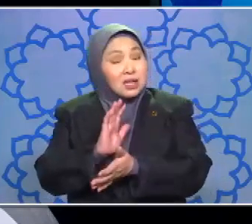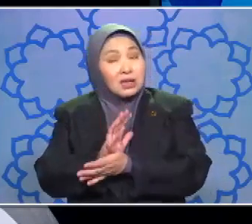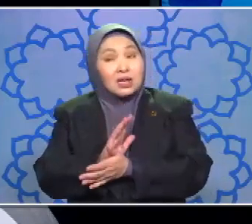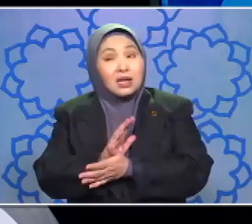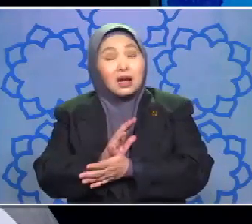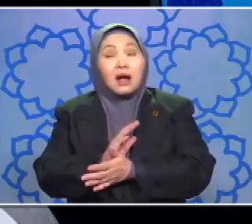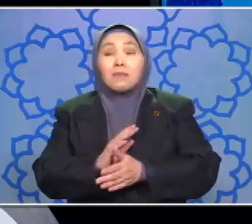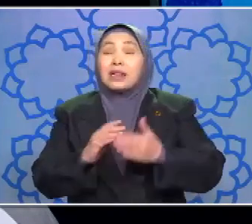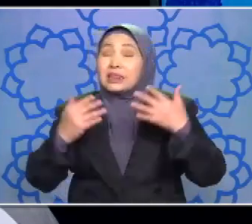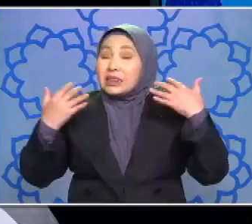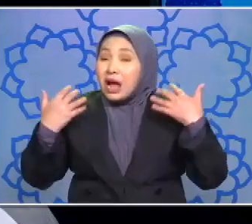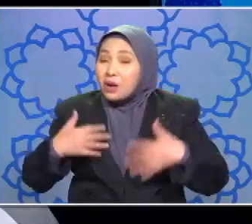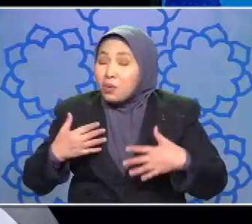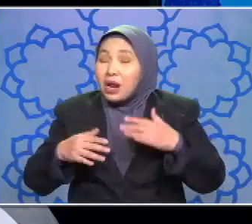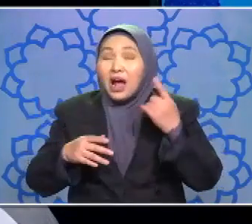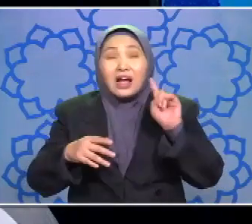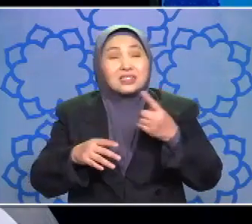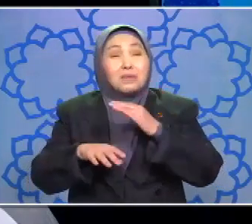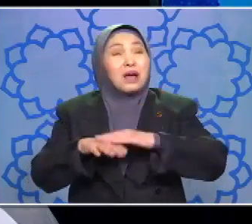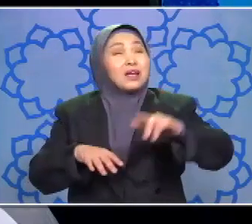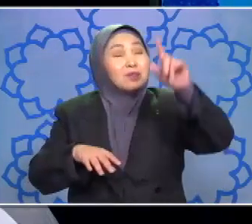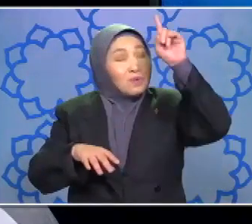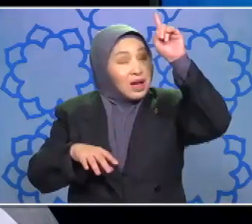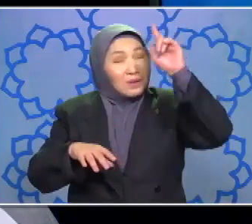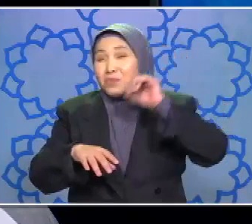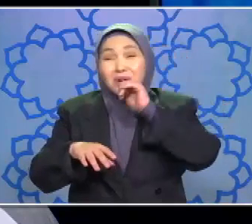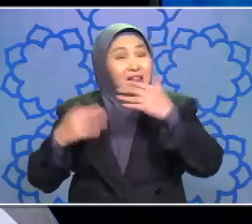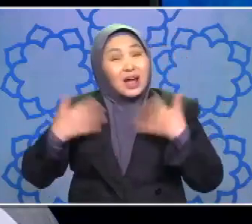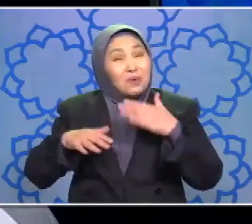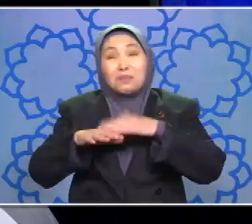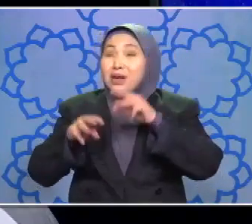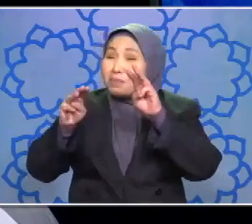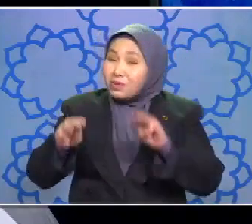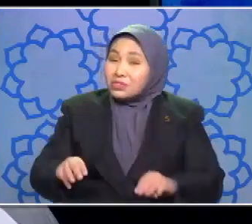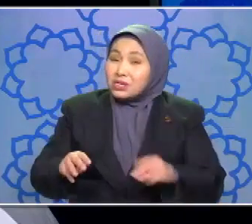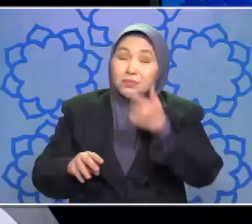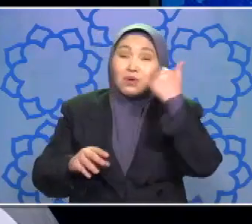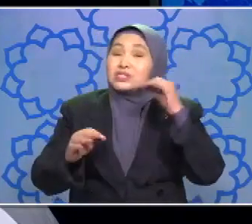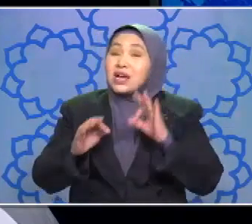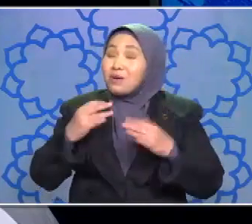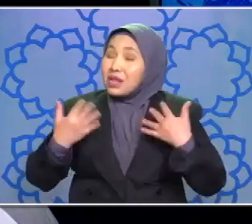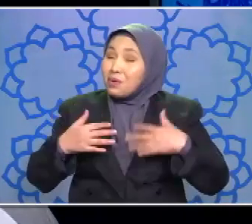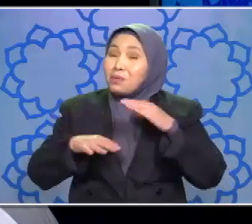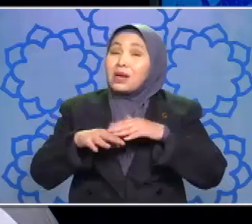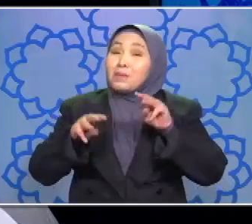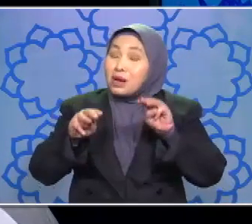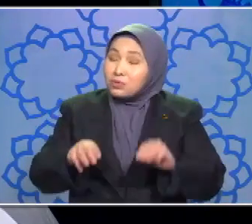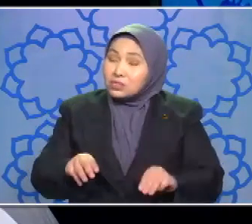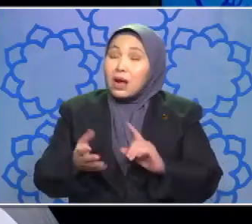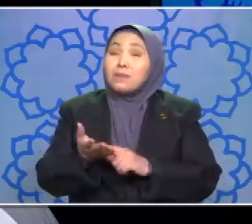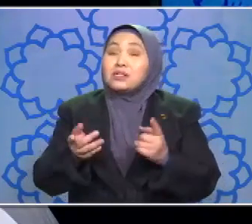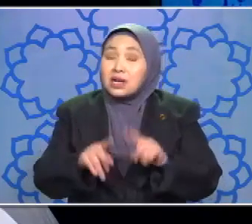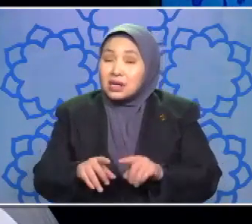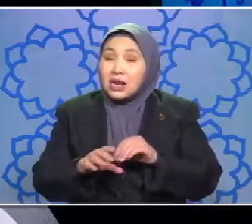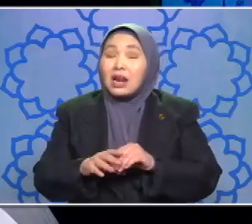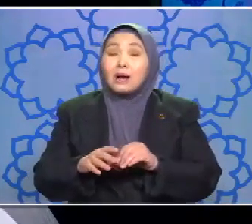kena takut kepada Tuhan, bukannya takut pada manusia. Kerana apabila takut pada manusia, apa jadi Ustaz, ya? Dalam